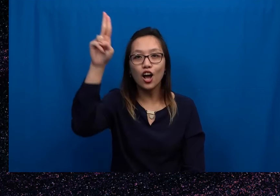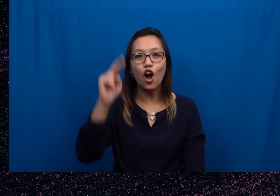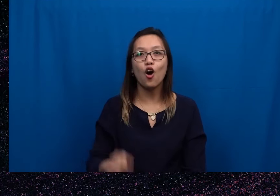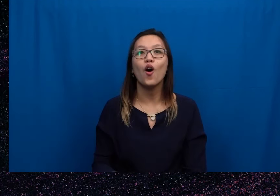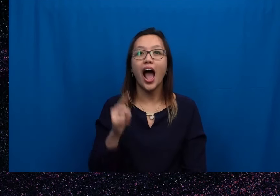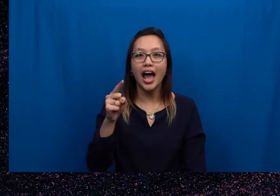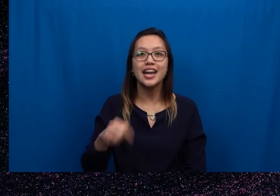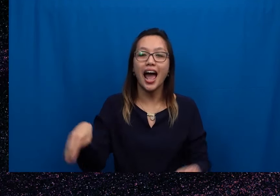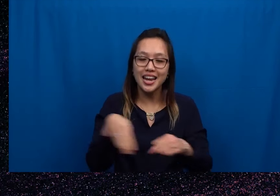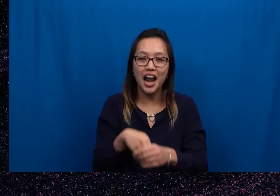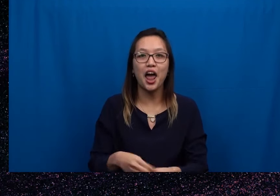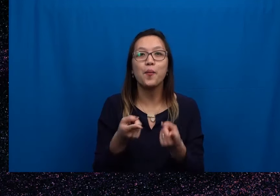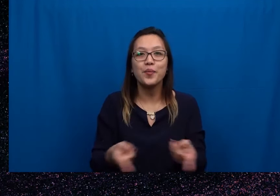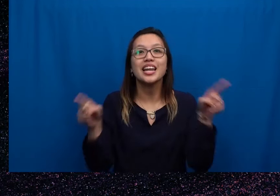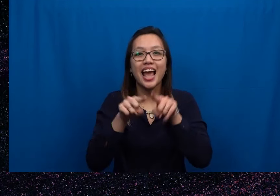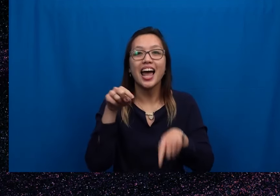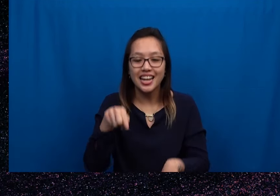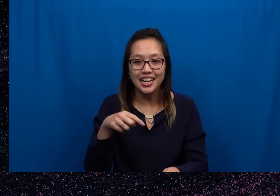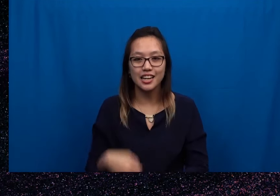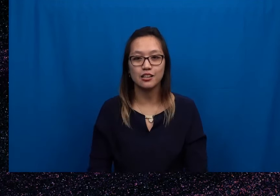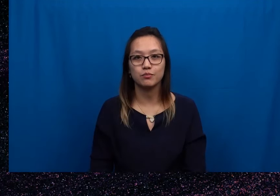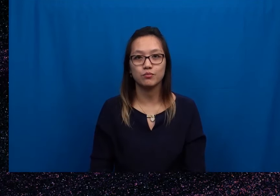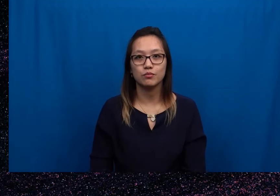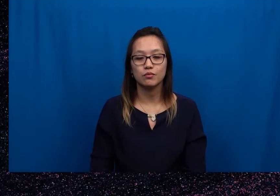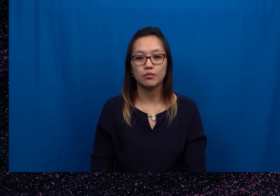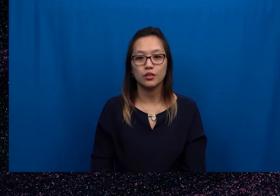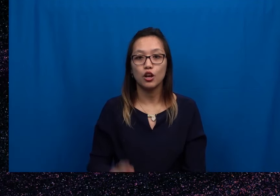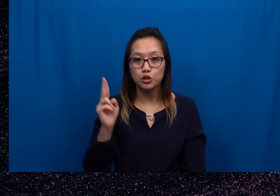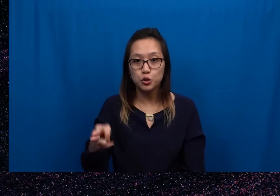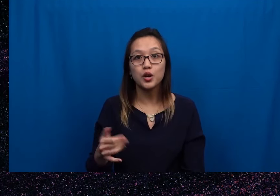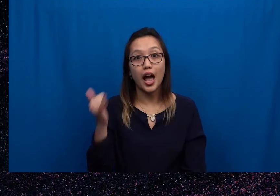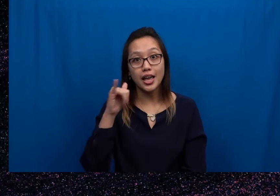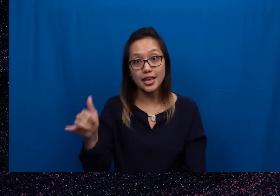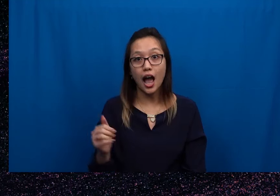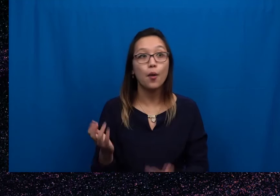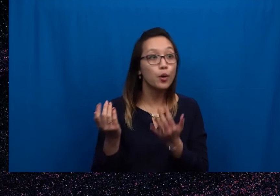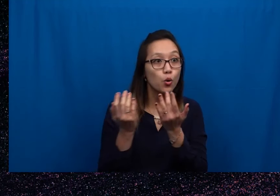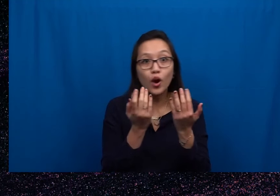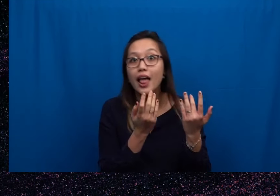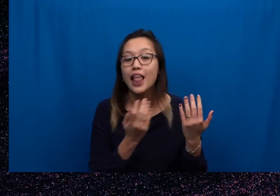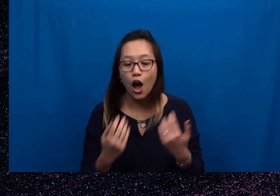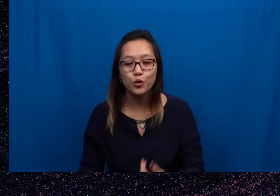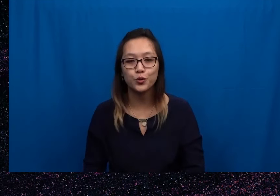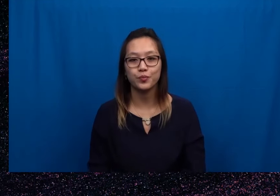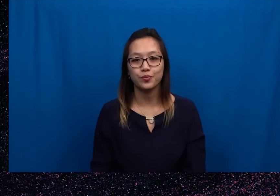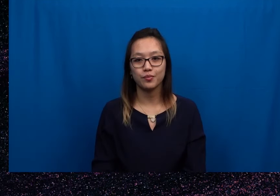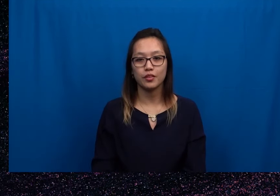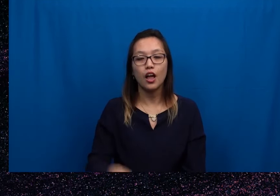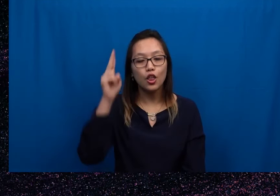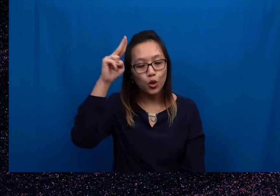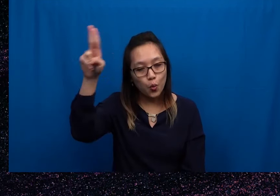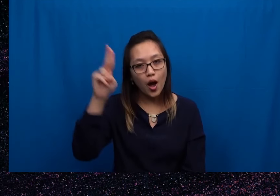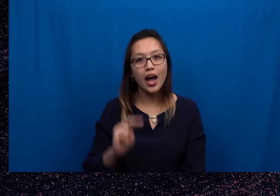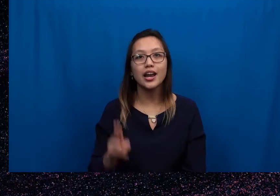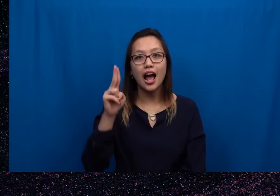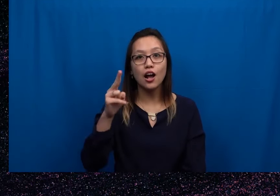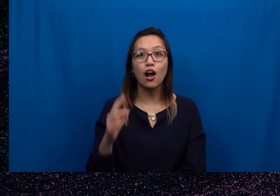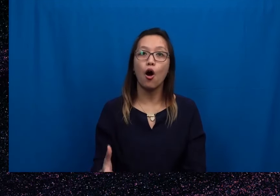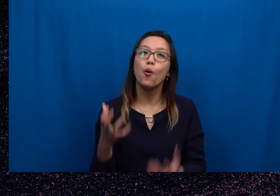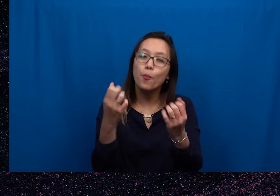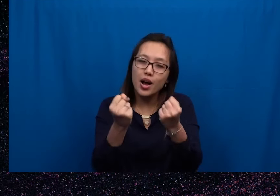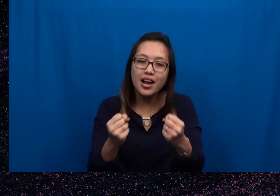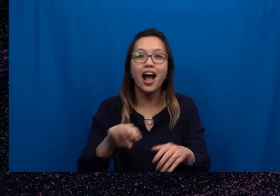berdoa buat teman-teman kami yang berulang tahun juga Tuhan. Berkati saudara-saudara kami yang berulang tahun. Tuhan, Engkau memegang hidup setiap kami. Kami